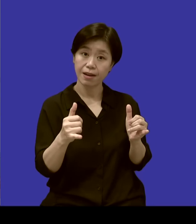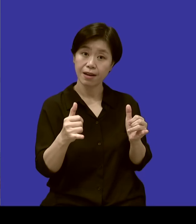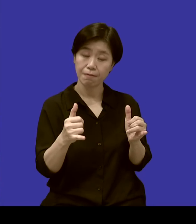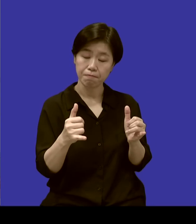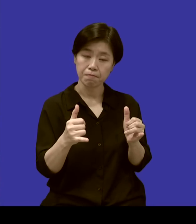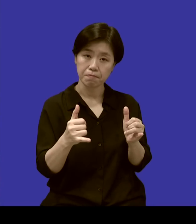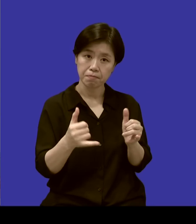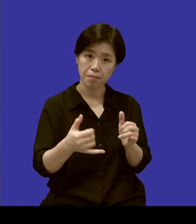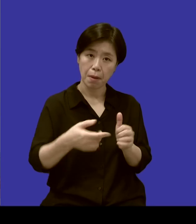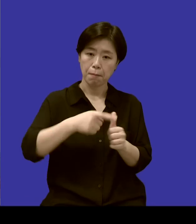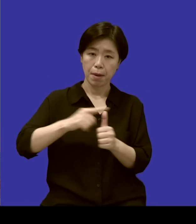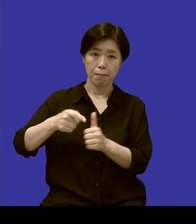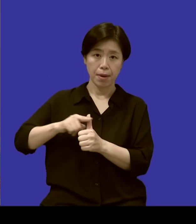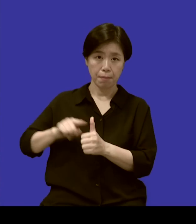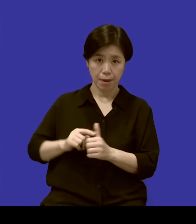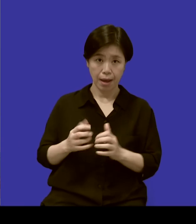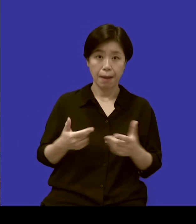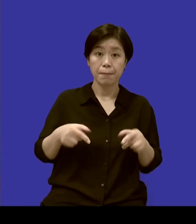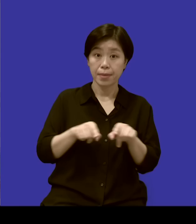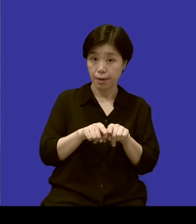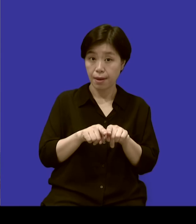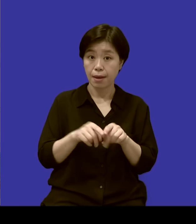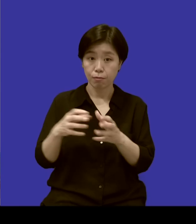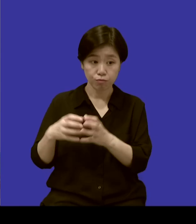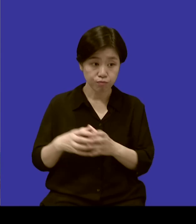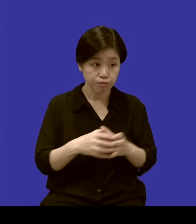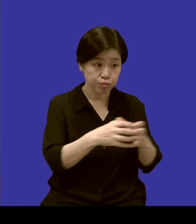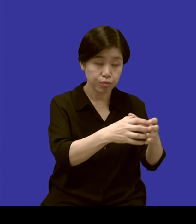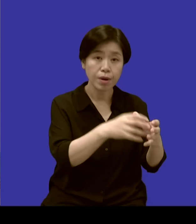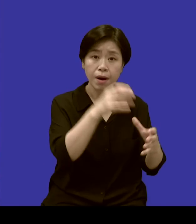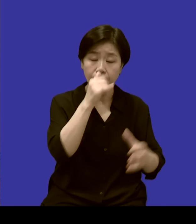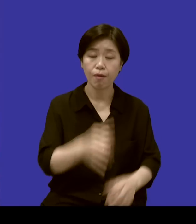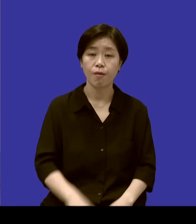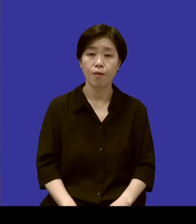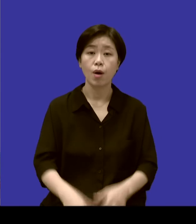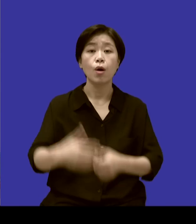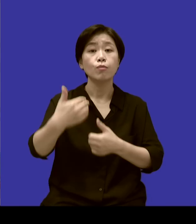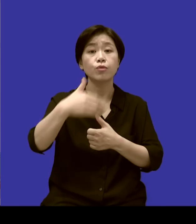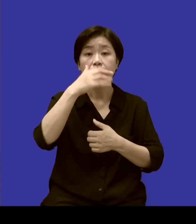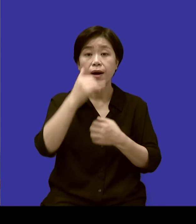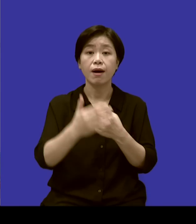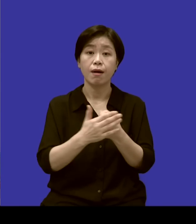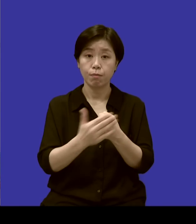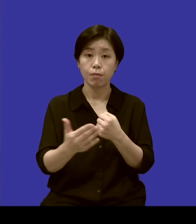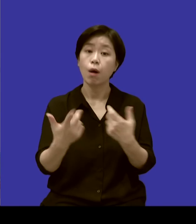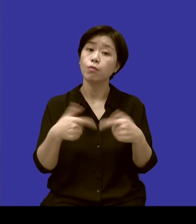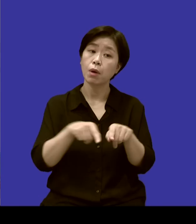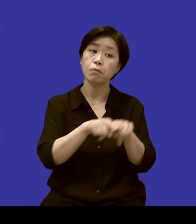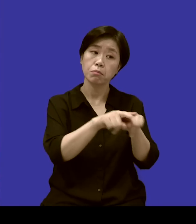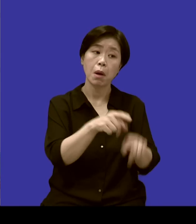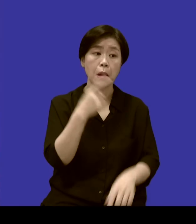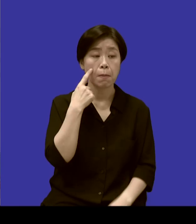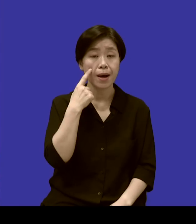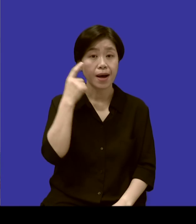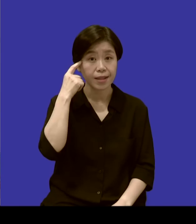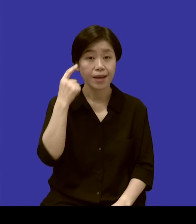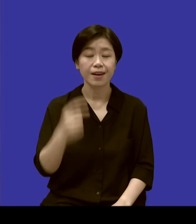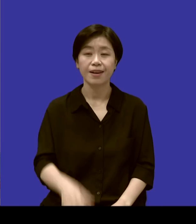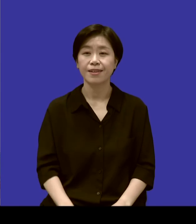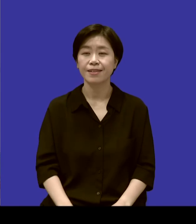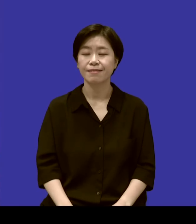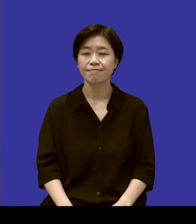이제 권사님이나 장로님 분들이 같이 한번 동참해 달라고 또 저의 간증을 들으시고 이러시는 분들이